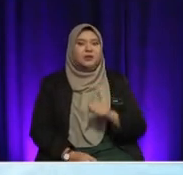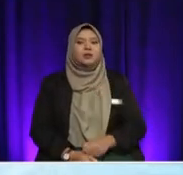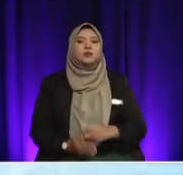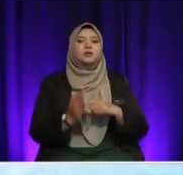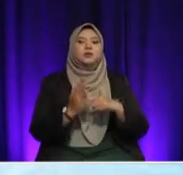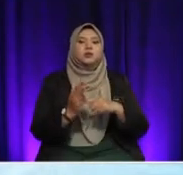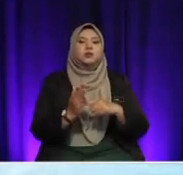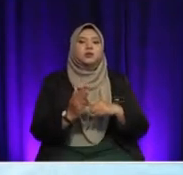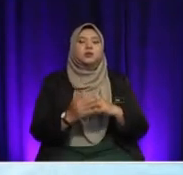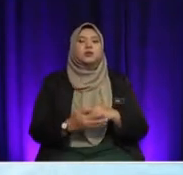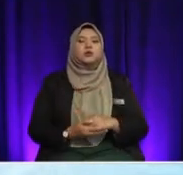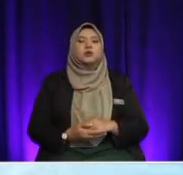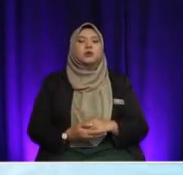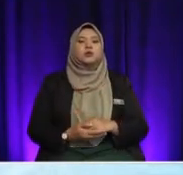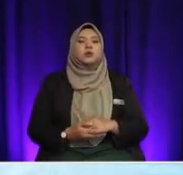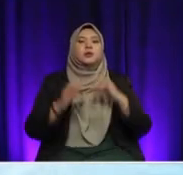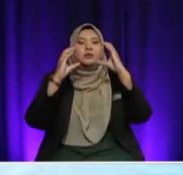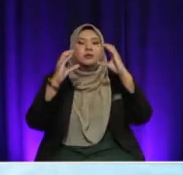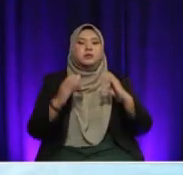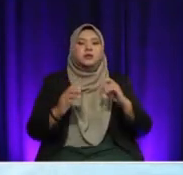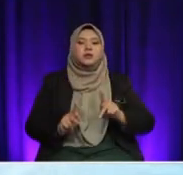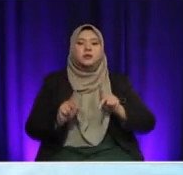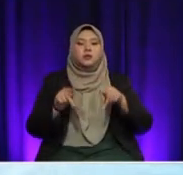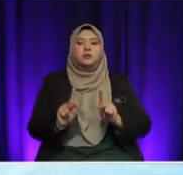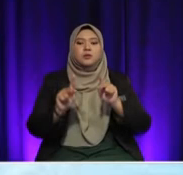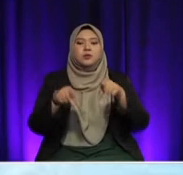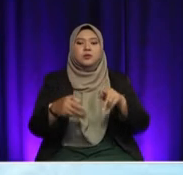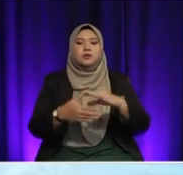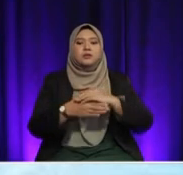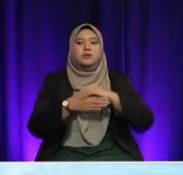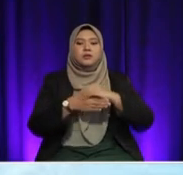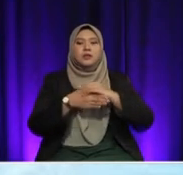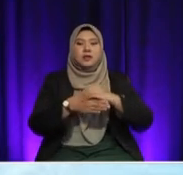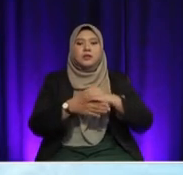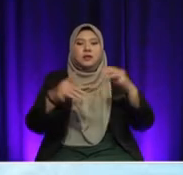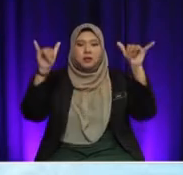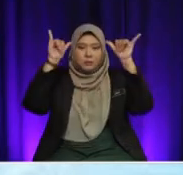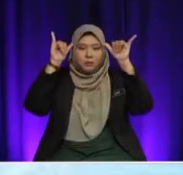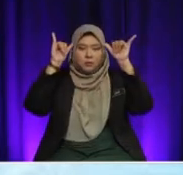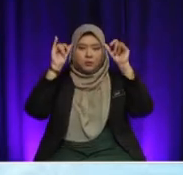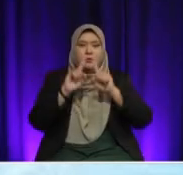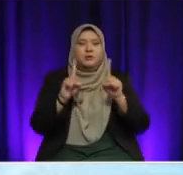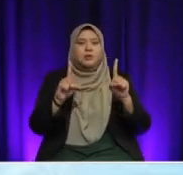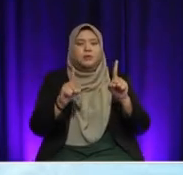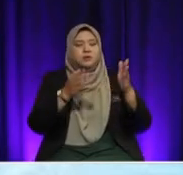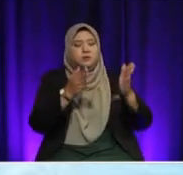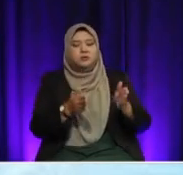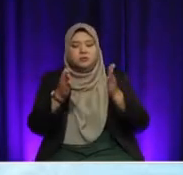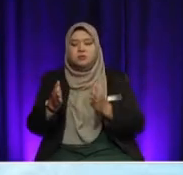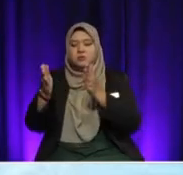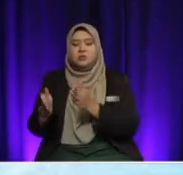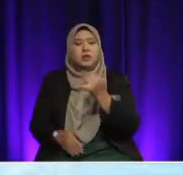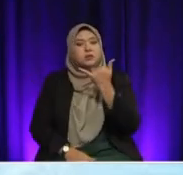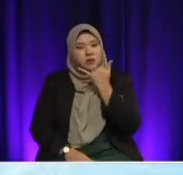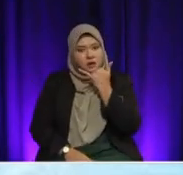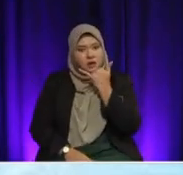urutan yang betul. Okey, sila baca. Saya tak nak baca semua jawapan tu. Kita ada 5 langkah. A, B, C, D dan